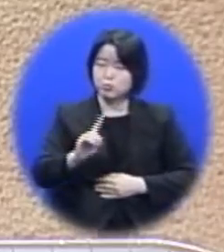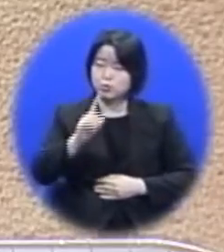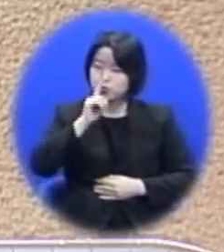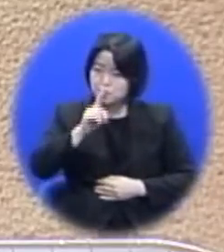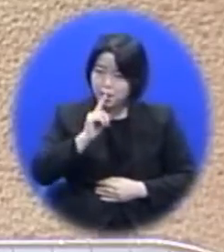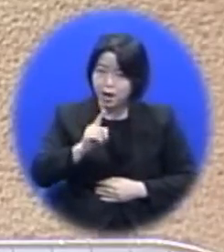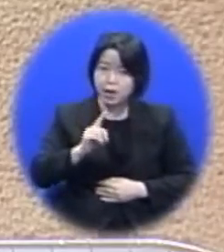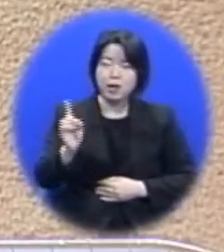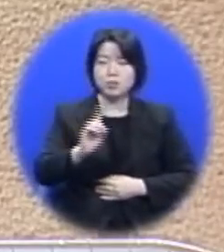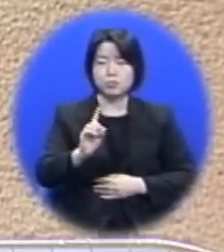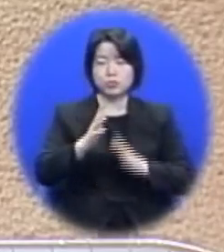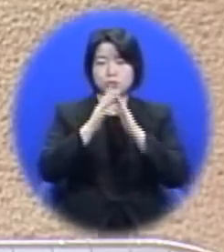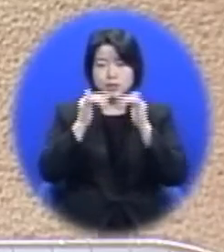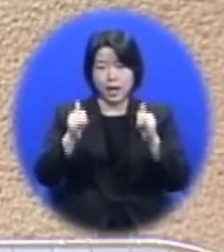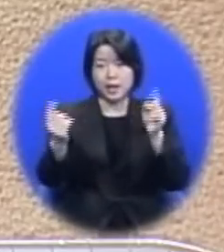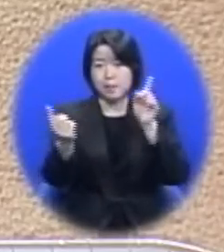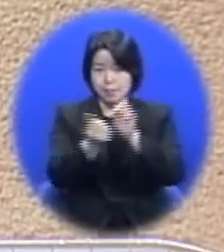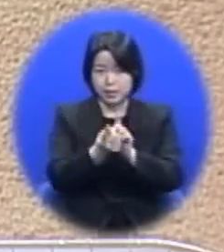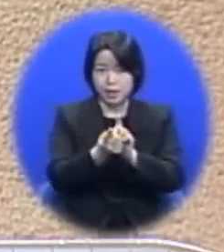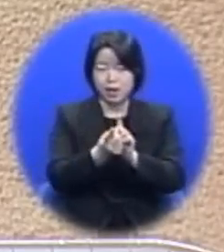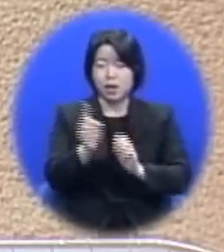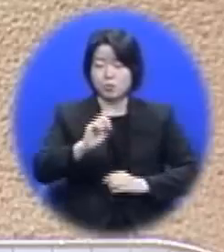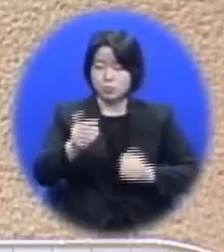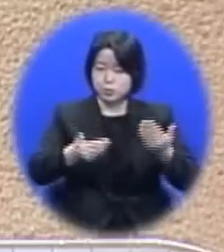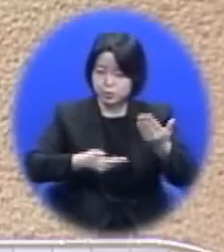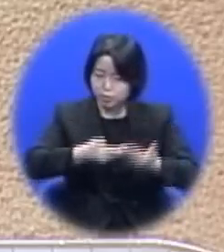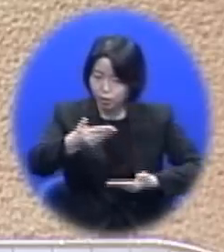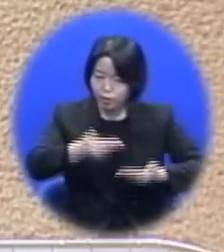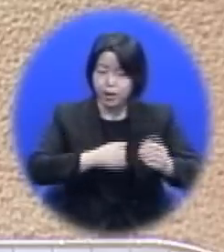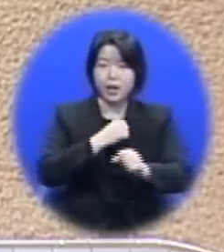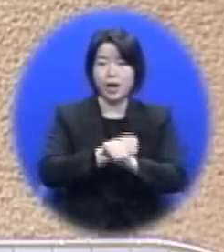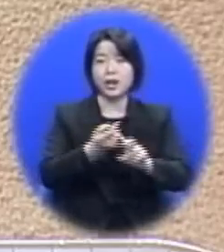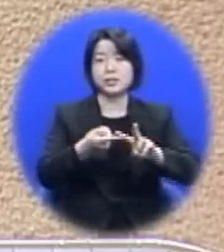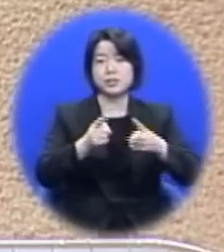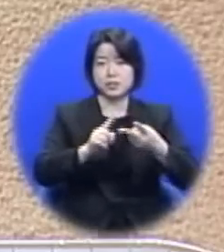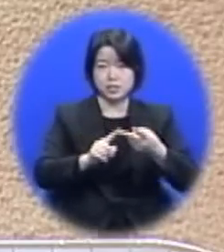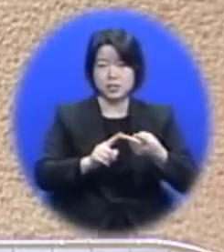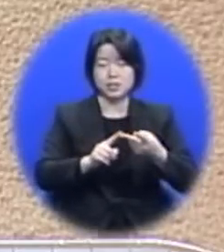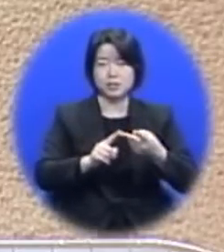하든지 사람을 만나든지 무슨 거래를 하든지